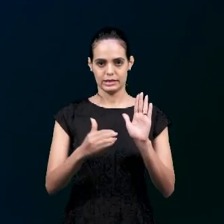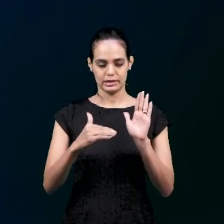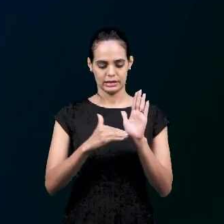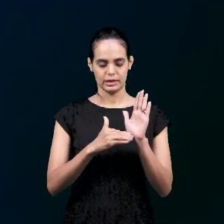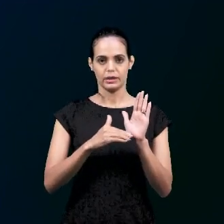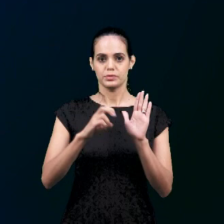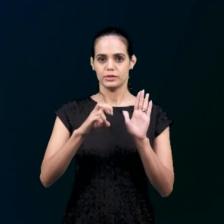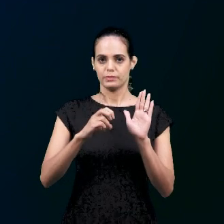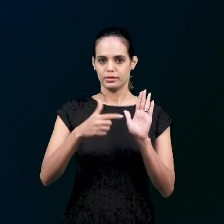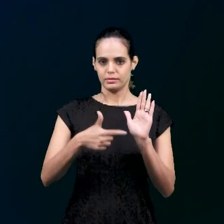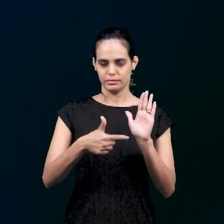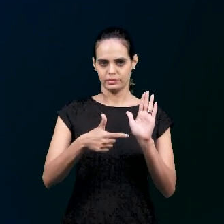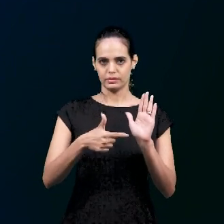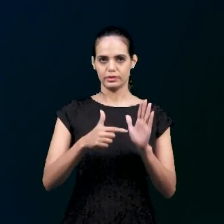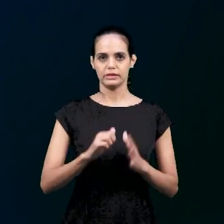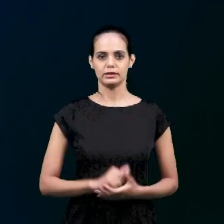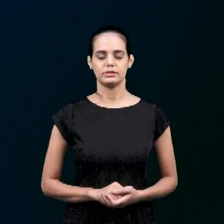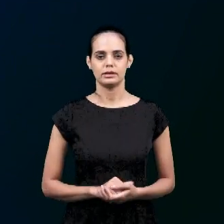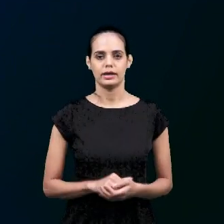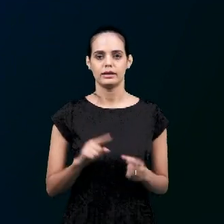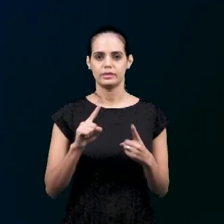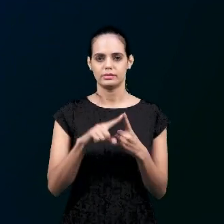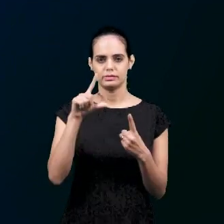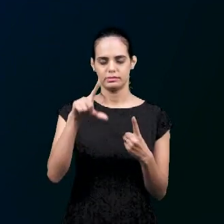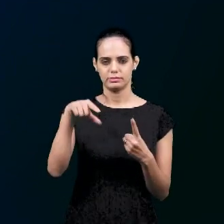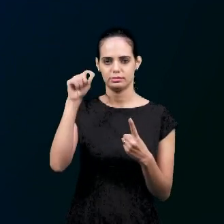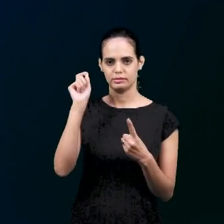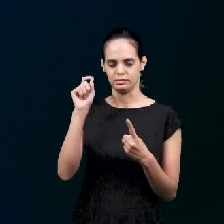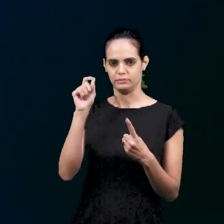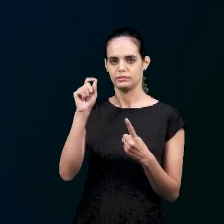10, versets 46 à 52.